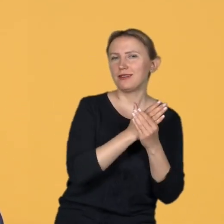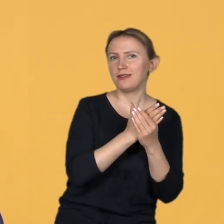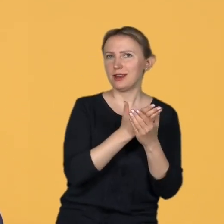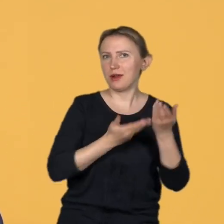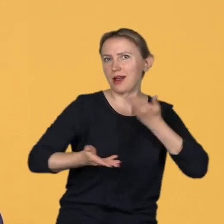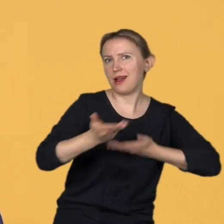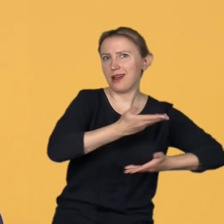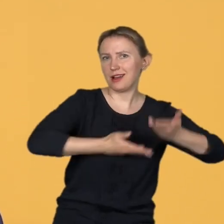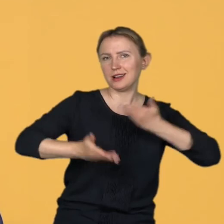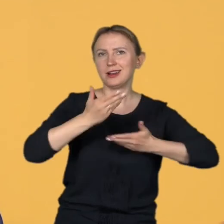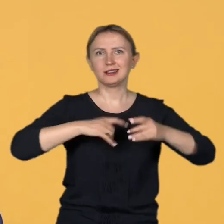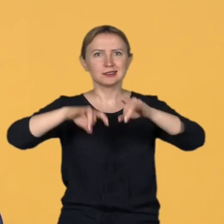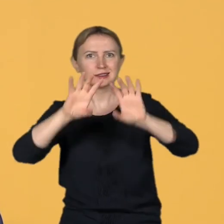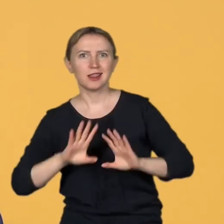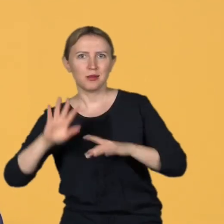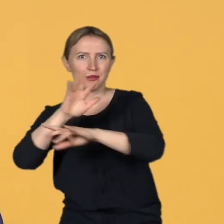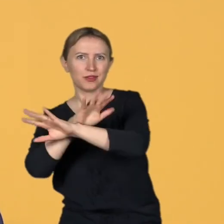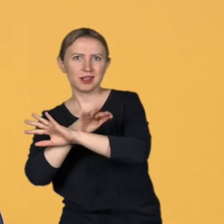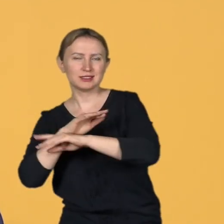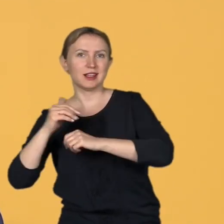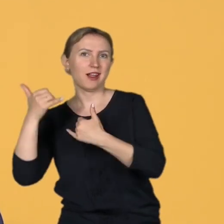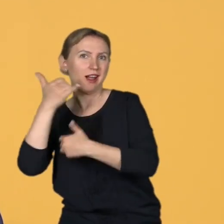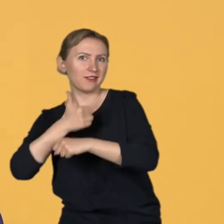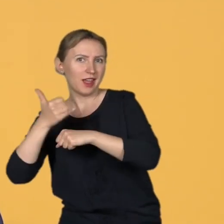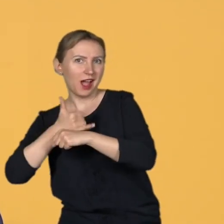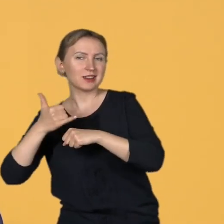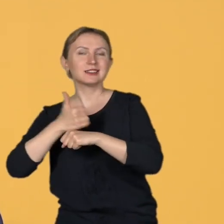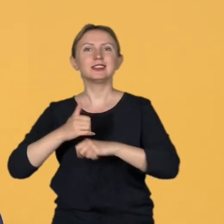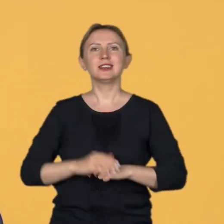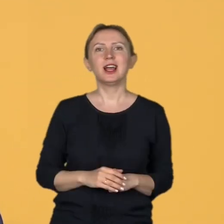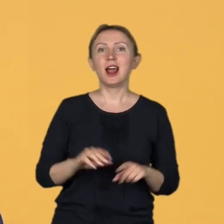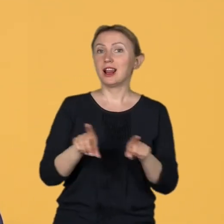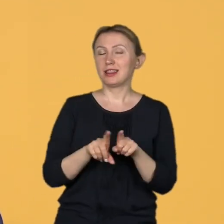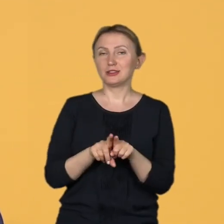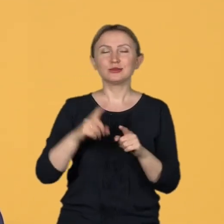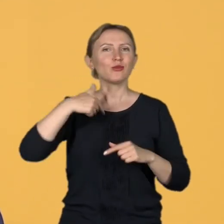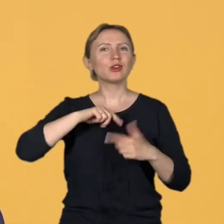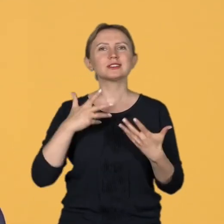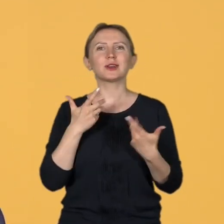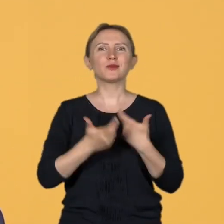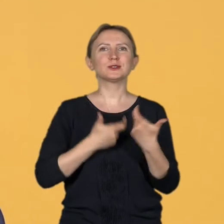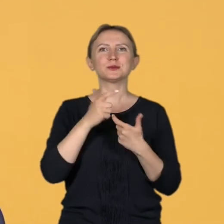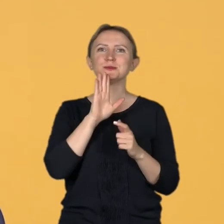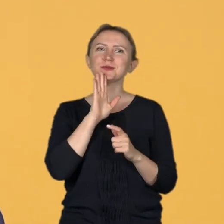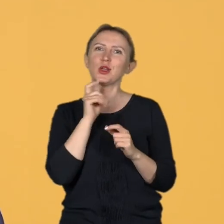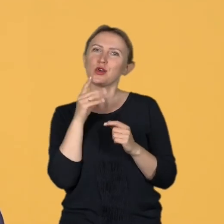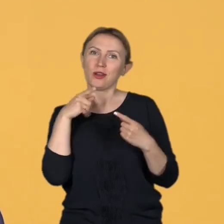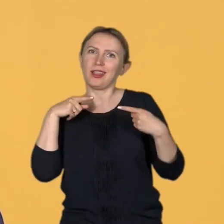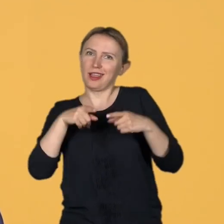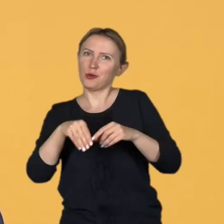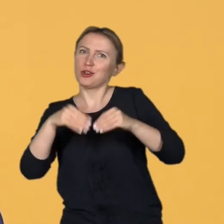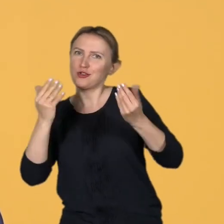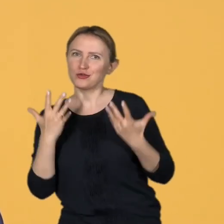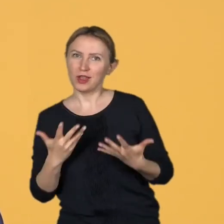przedsiębiorców, sklepów, restauracji, kawiarni, także też chcemy pójść nieco w tym